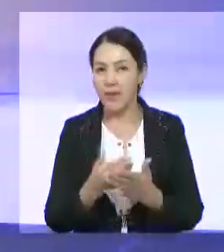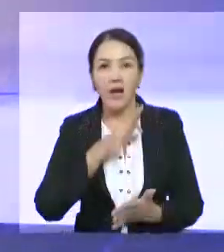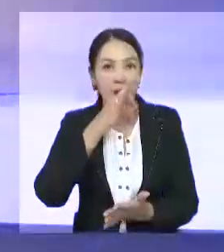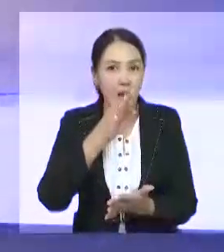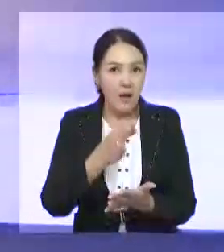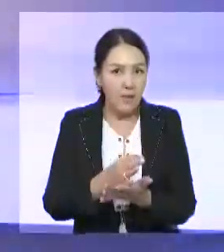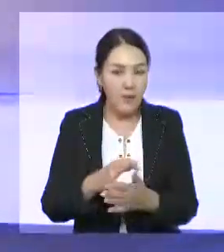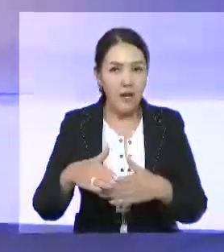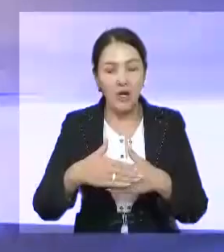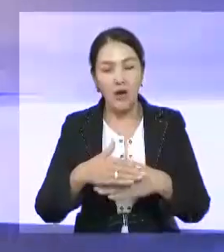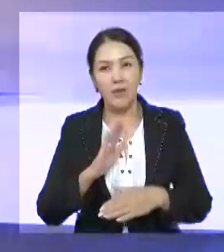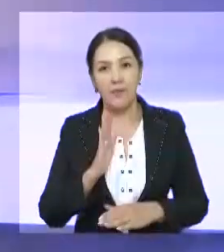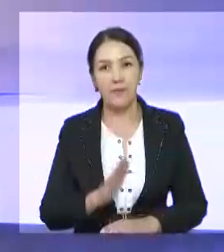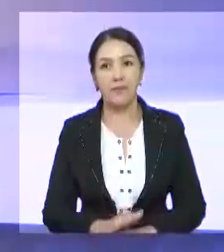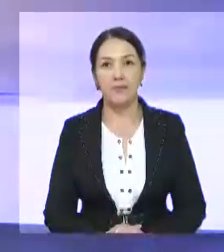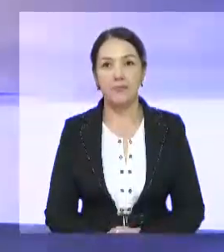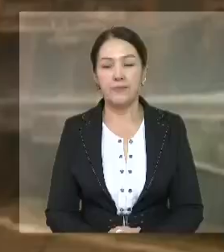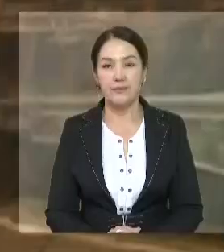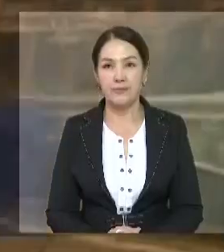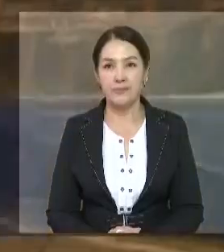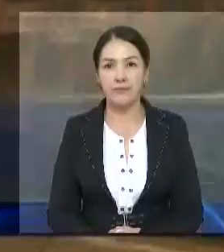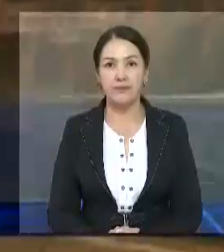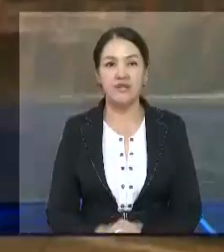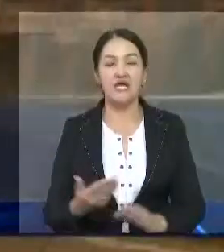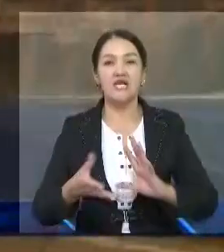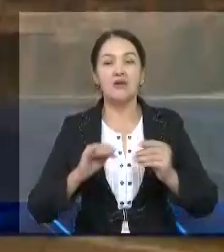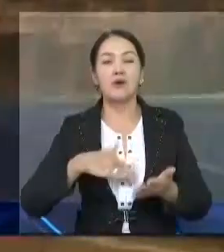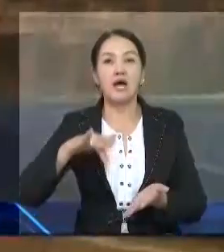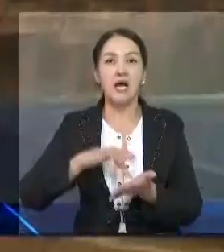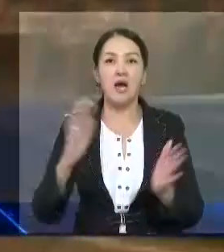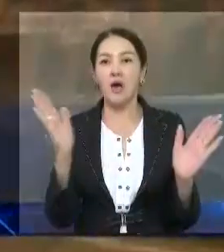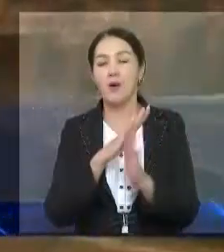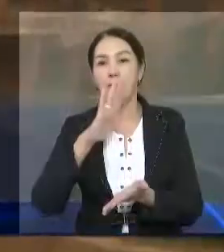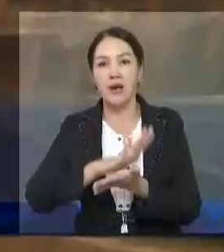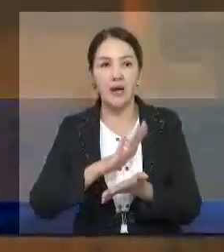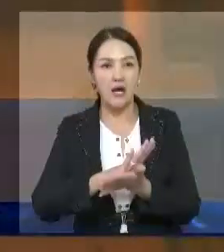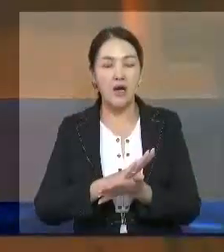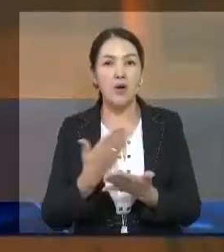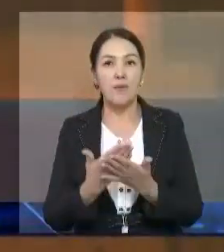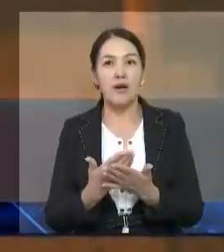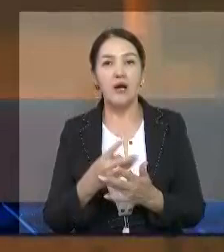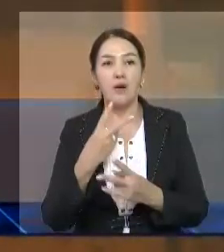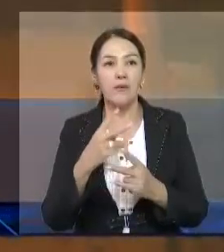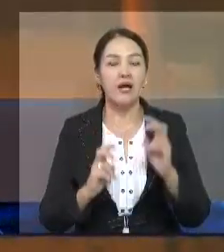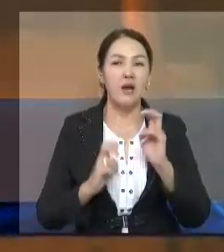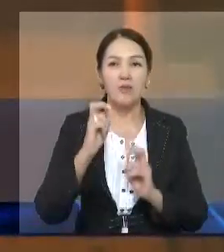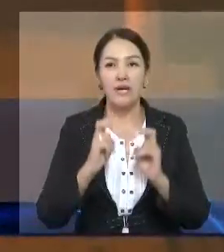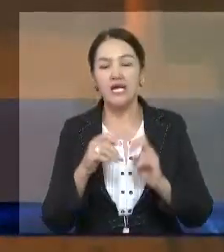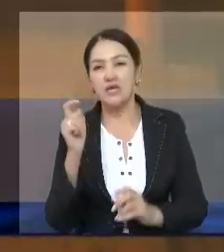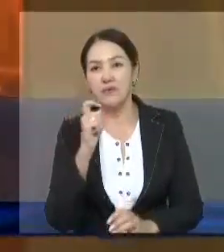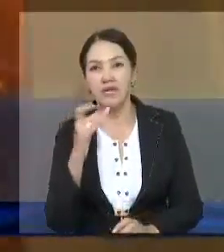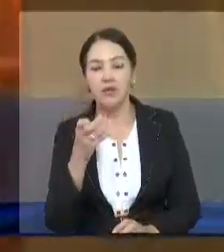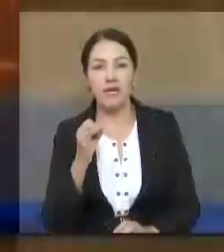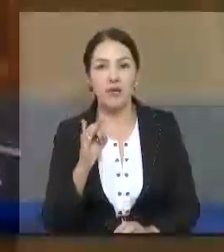жауаптыларға шара қолданылмақ. Жалпы қала бойынша қоршаған ортаны ластап отырған негізгі көздер металлургия, химия